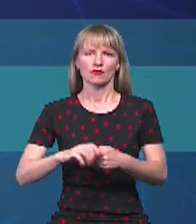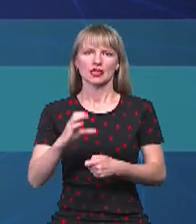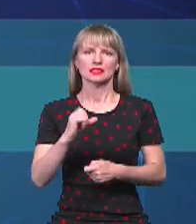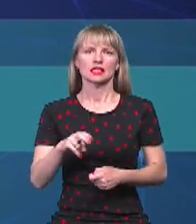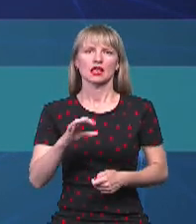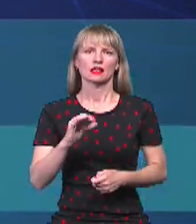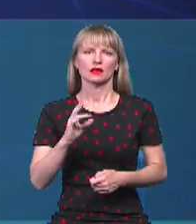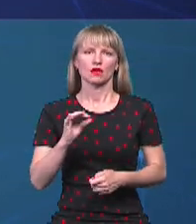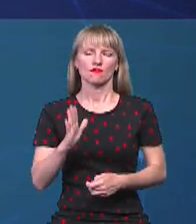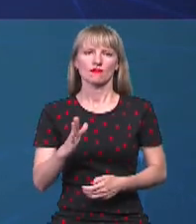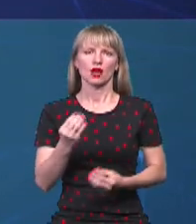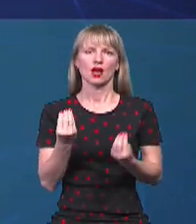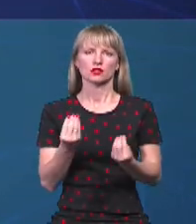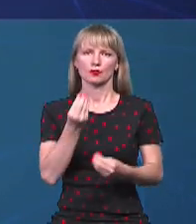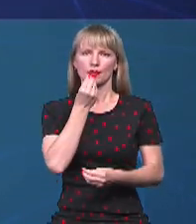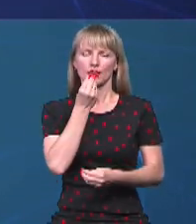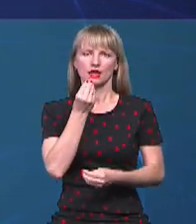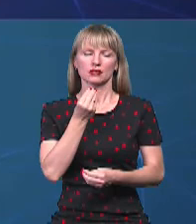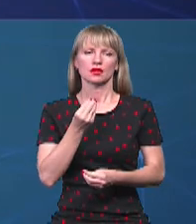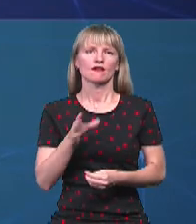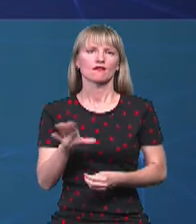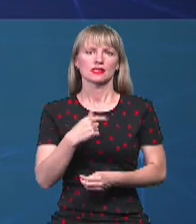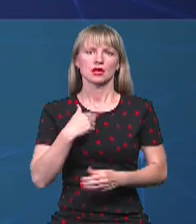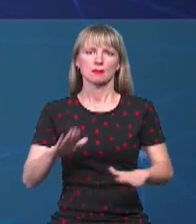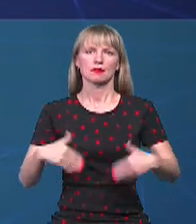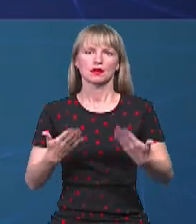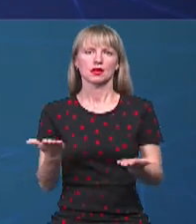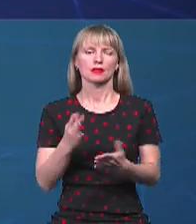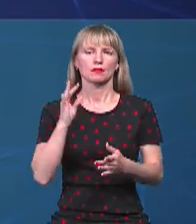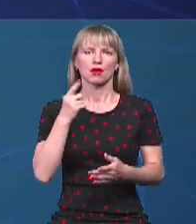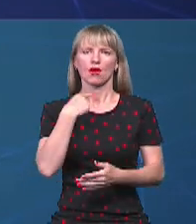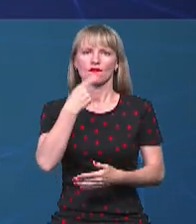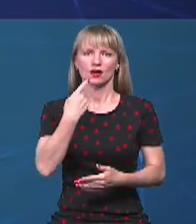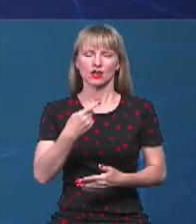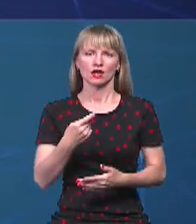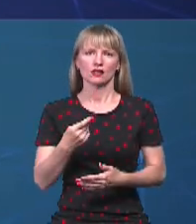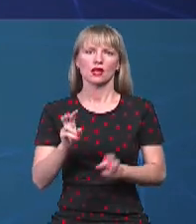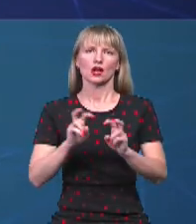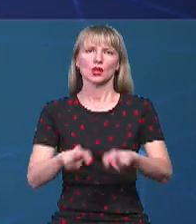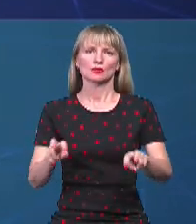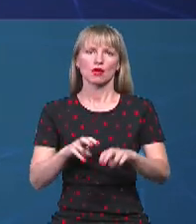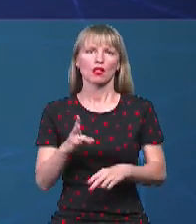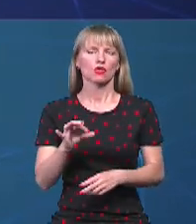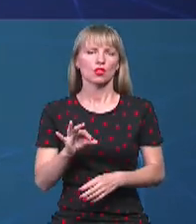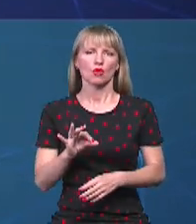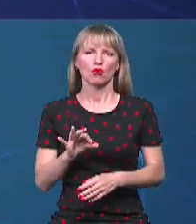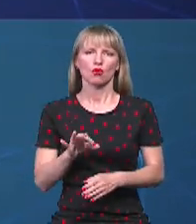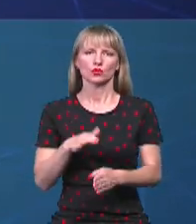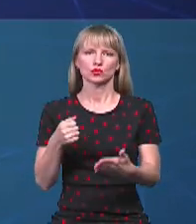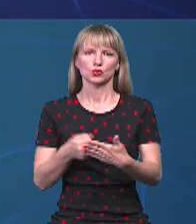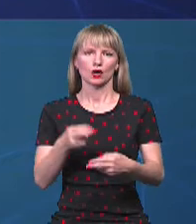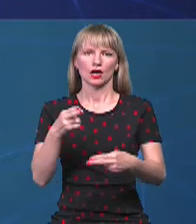школ по качеству питания. Все наши предложения, которые мы озвучивали, как-то рассматривались, но не рассматривались до